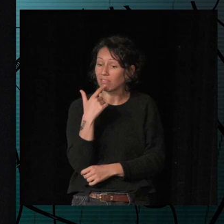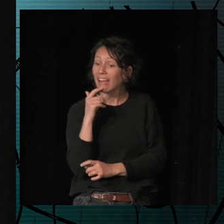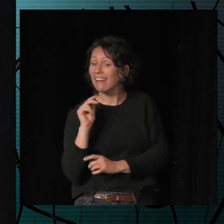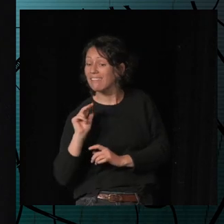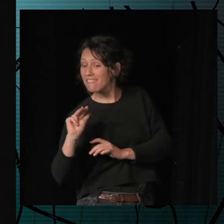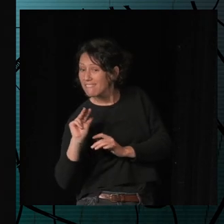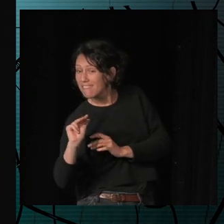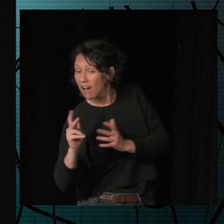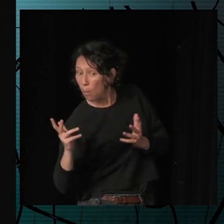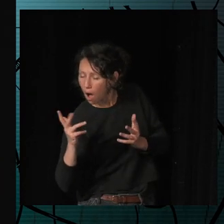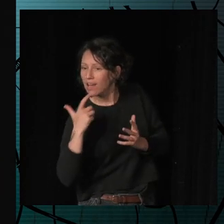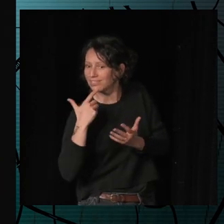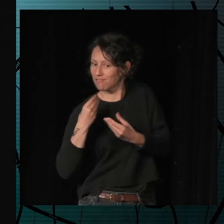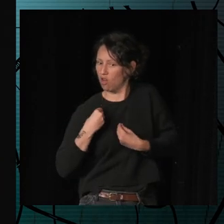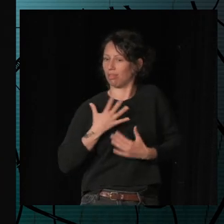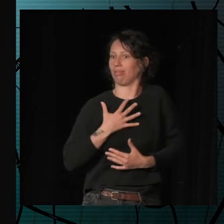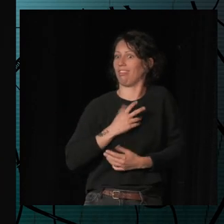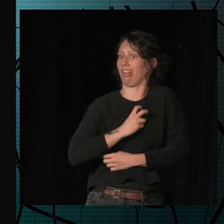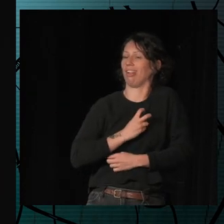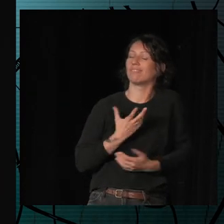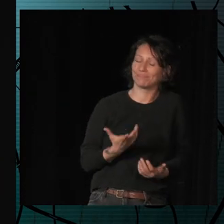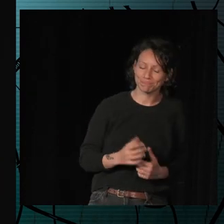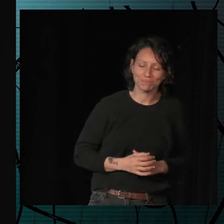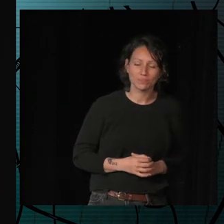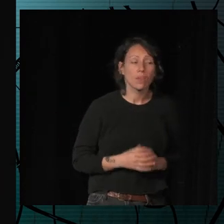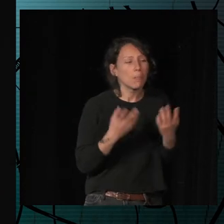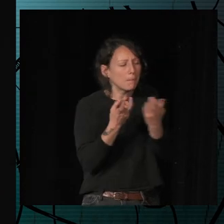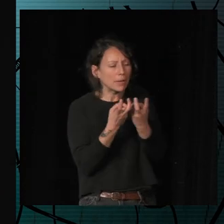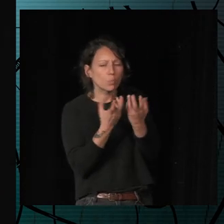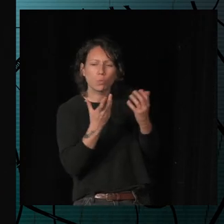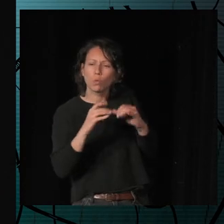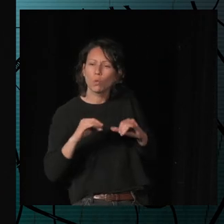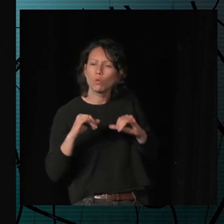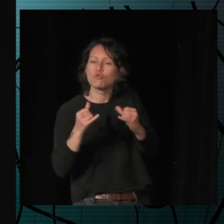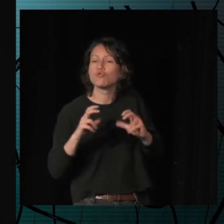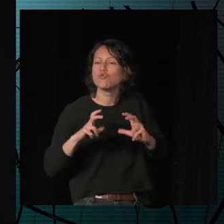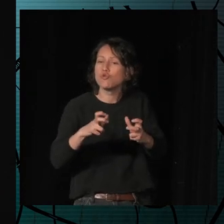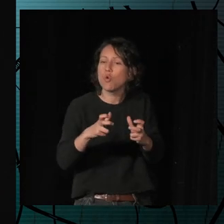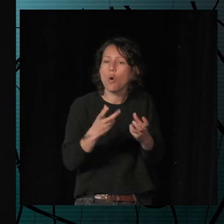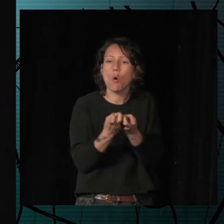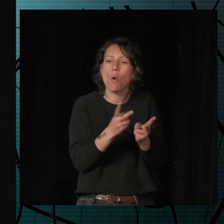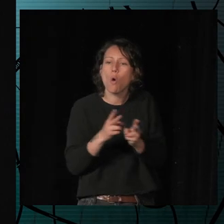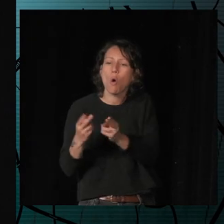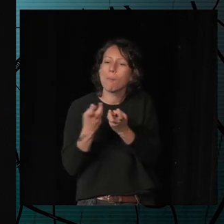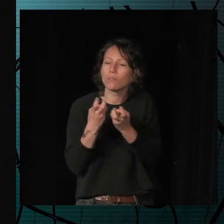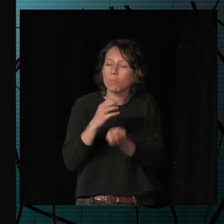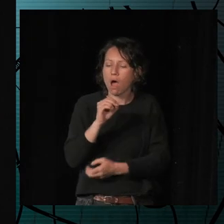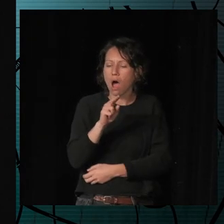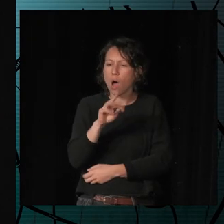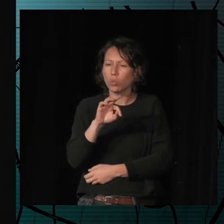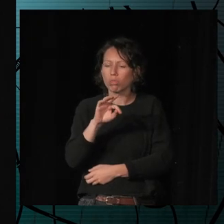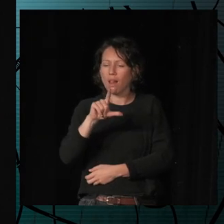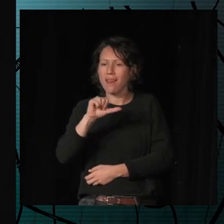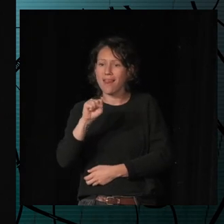notion d'appréhension si je puux me permettre c'est là où un jeu comme contrairement aux apparences un jeu comme une série de jeux comme outlast et beaucoup plus